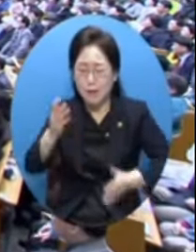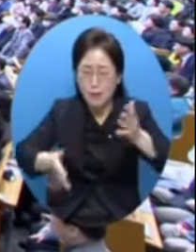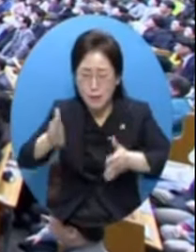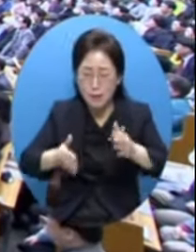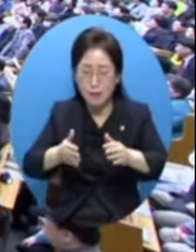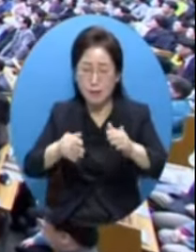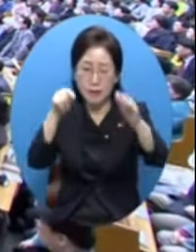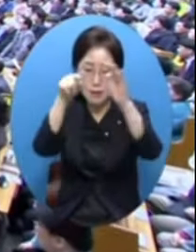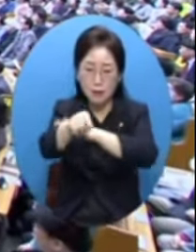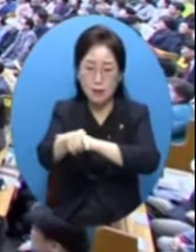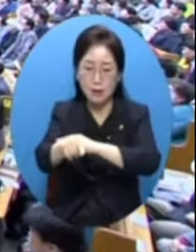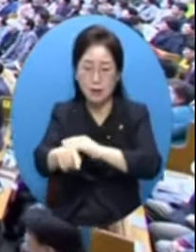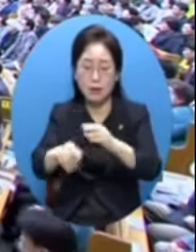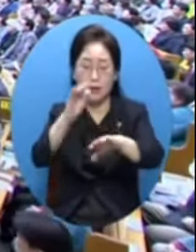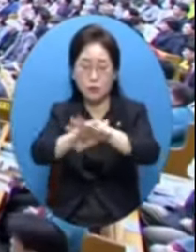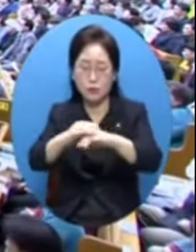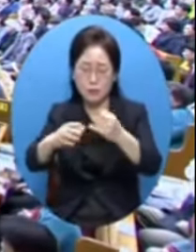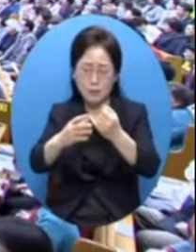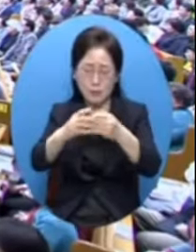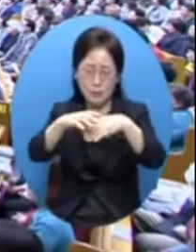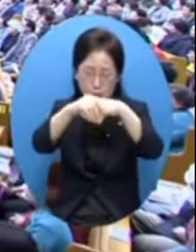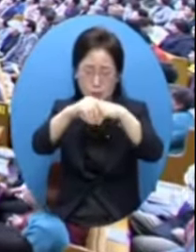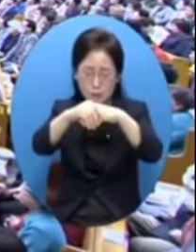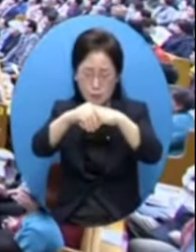달려가 손을 꼭 붙잡고 있는데